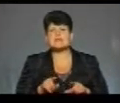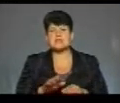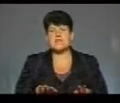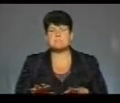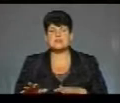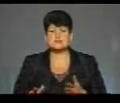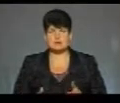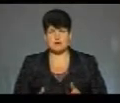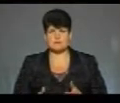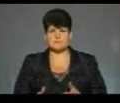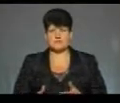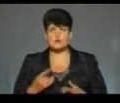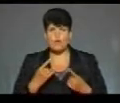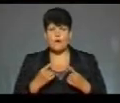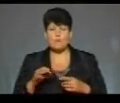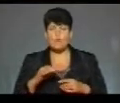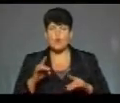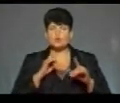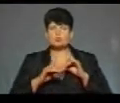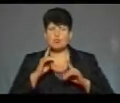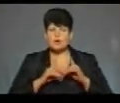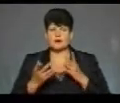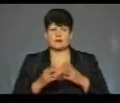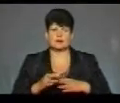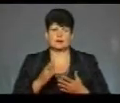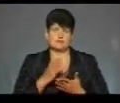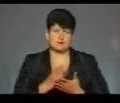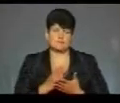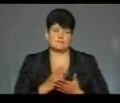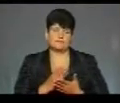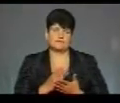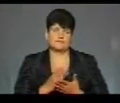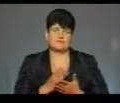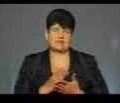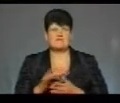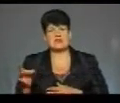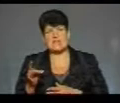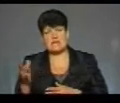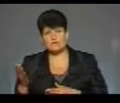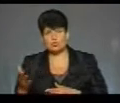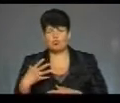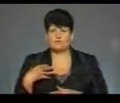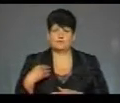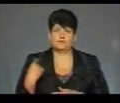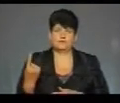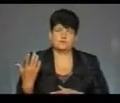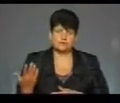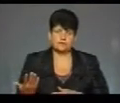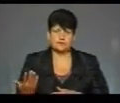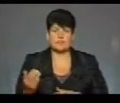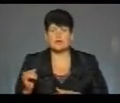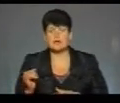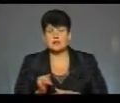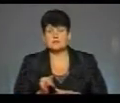про збори, які відбуваються в Рівному, так, на Львівщині, і,